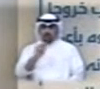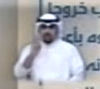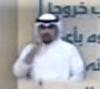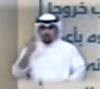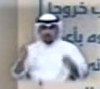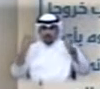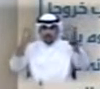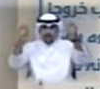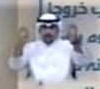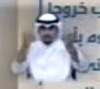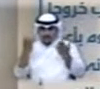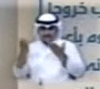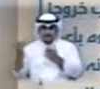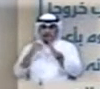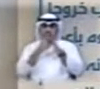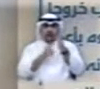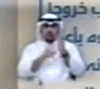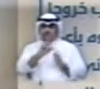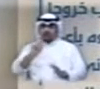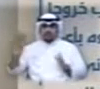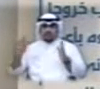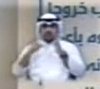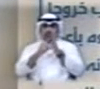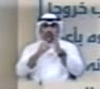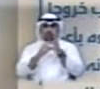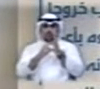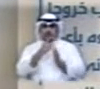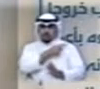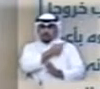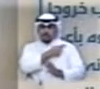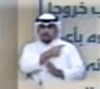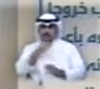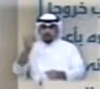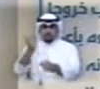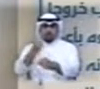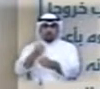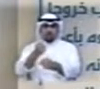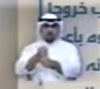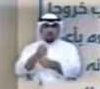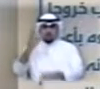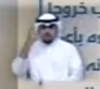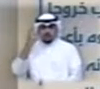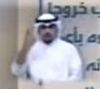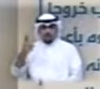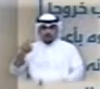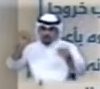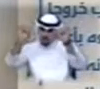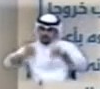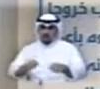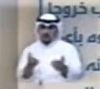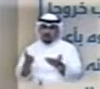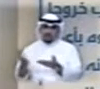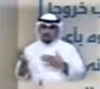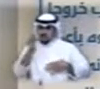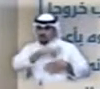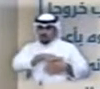الإضراب، وذلك لما يرتب الإضراب أو الامتناع عن العمل من أضرار جسيمة للمصلحة العامة، وفق لما أشار